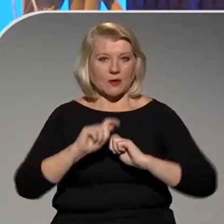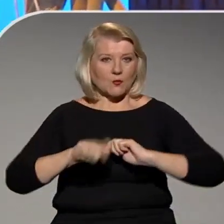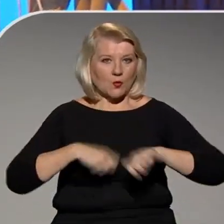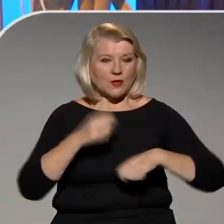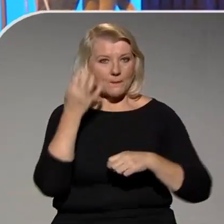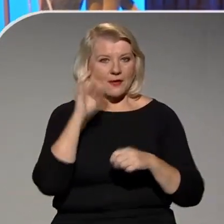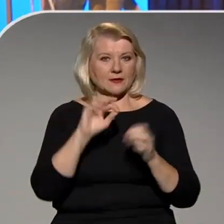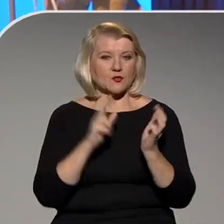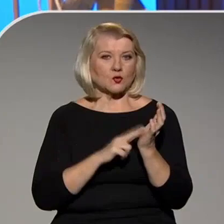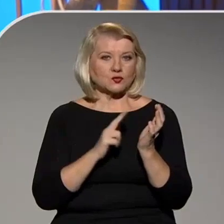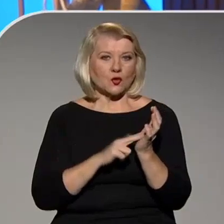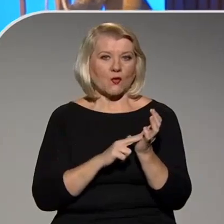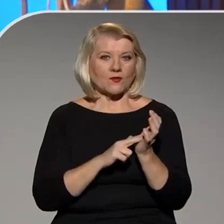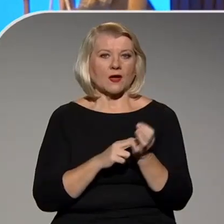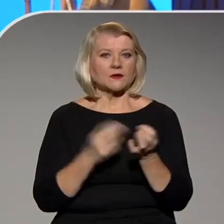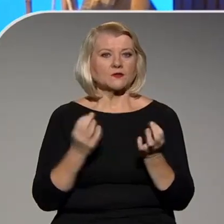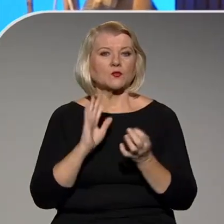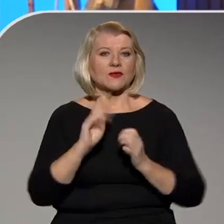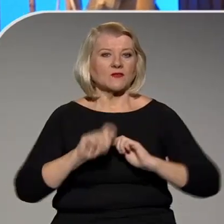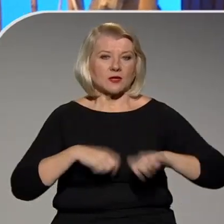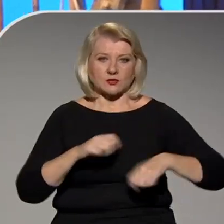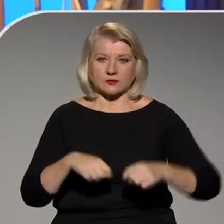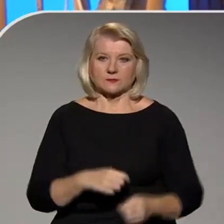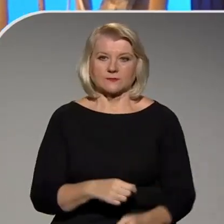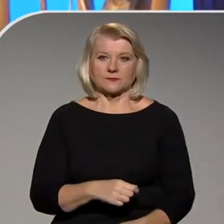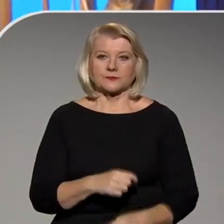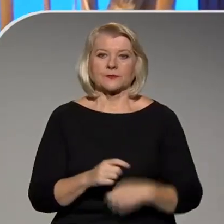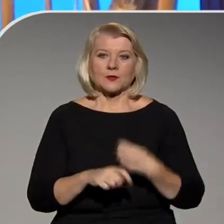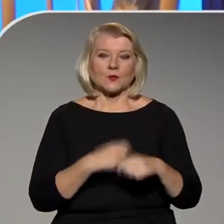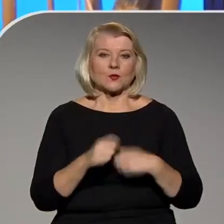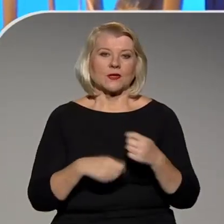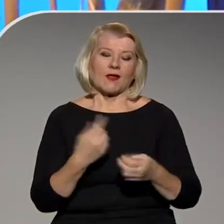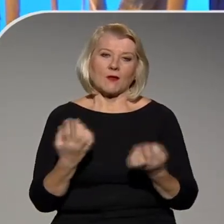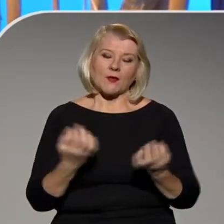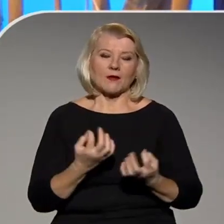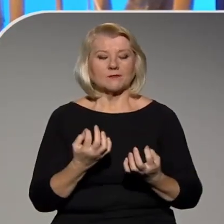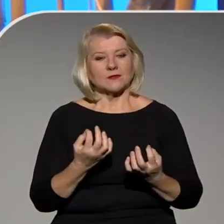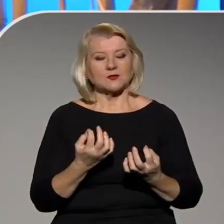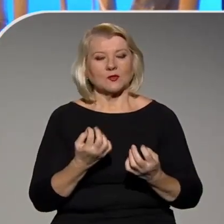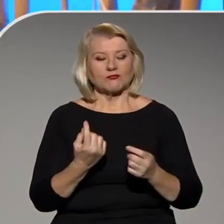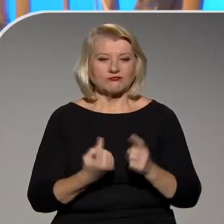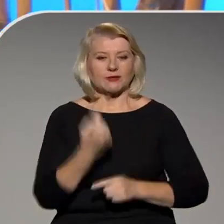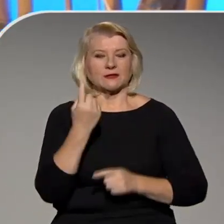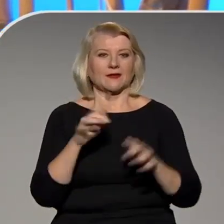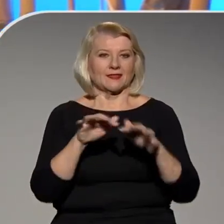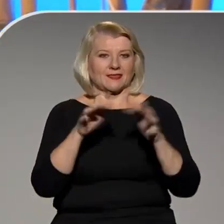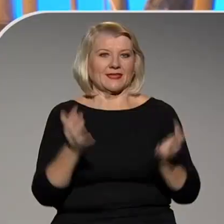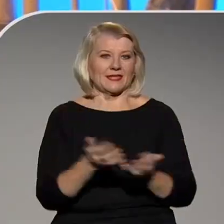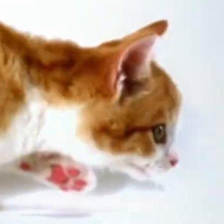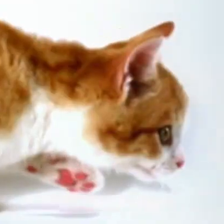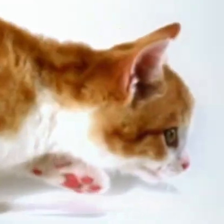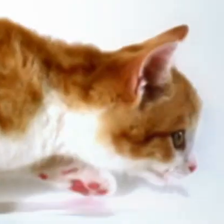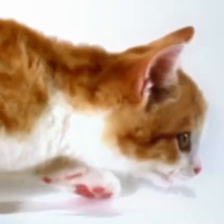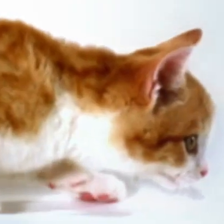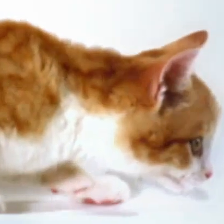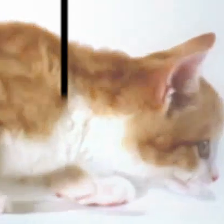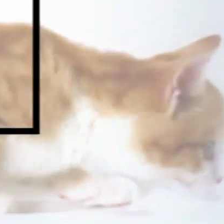prozraďte, co nás čeká za recepty. Čekají nás netradiční dýňové recepty. Máme se na co těšit. Máme se na co